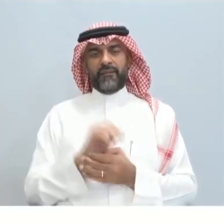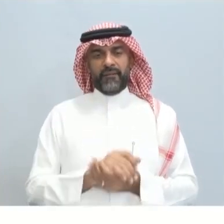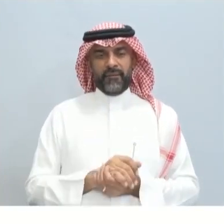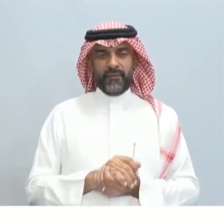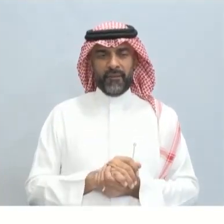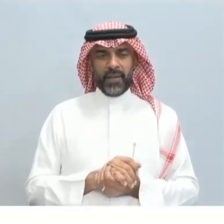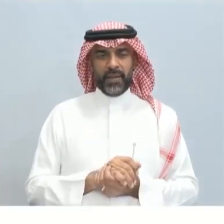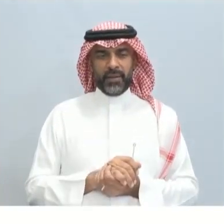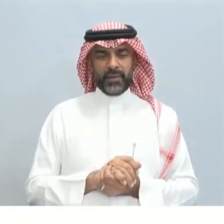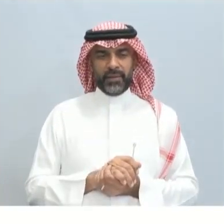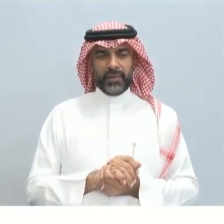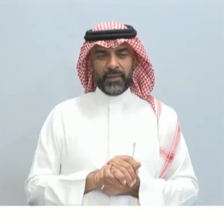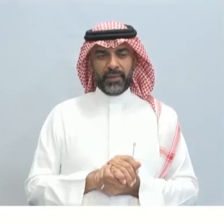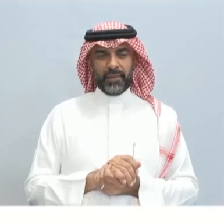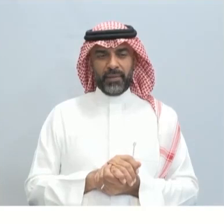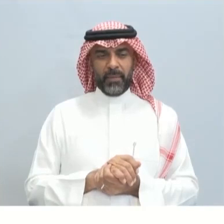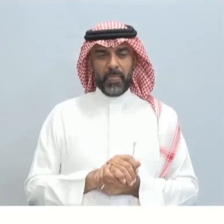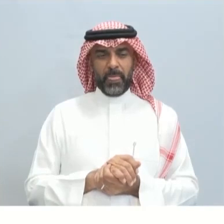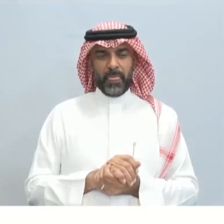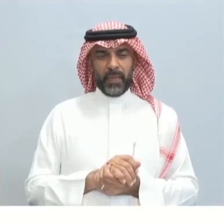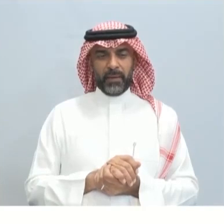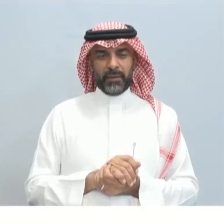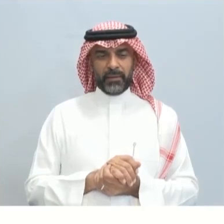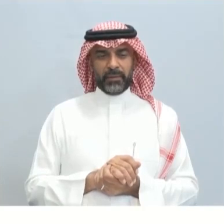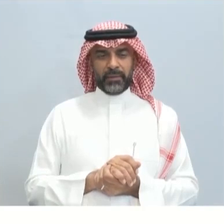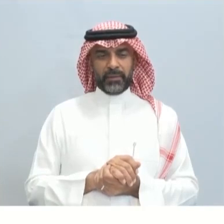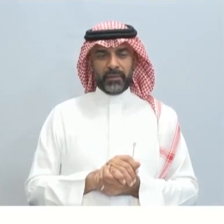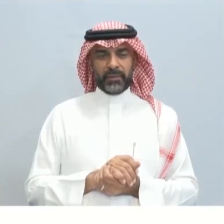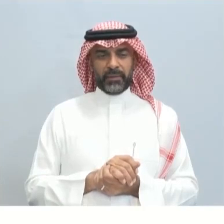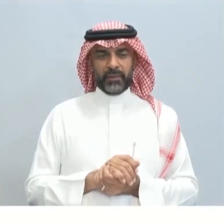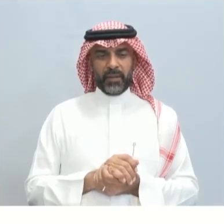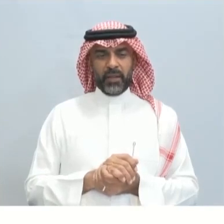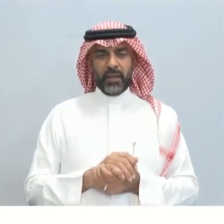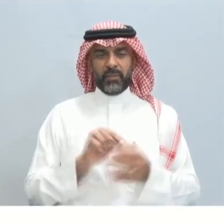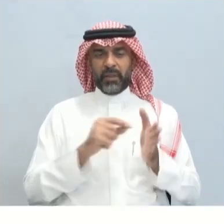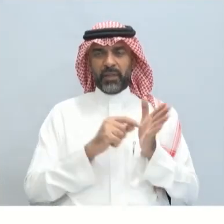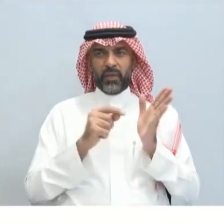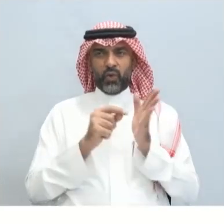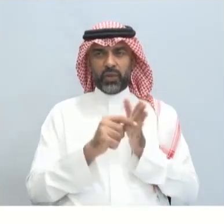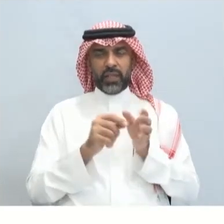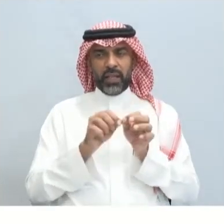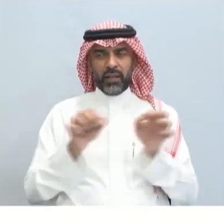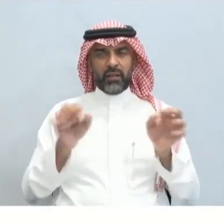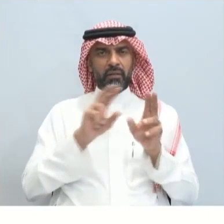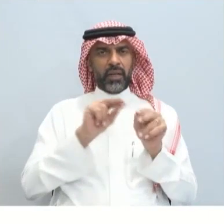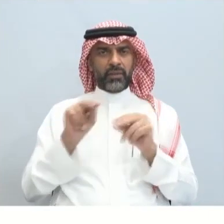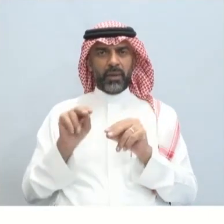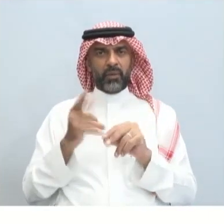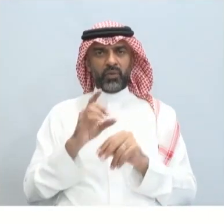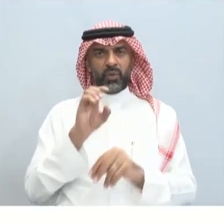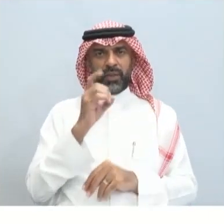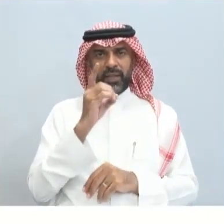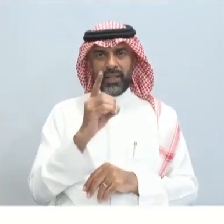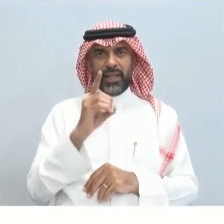الاي والاف المسافه بين اي نقطتين لهما الطور نفسه له الطور نفسه